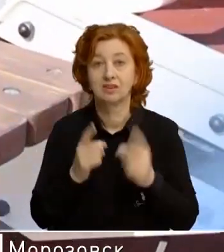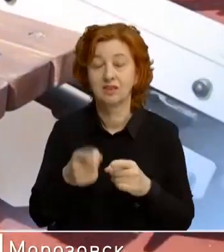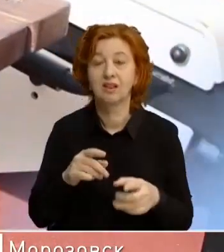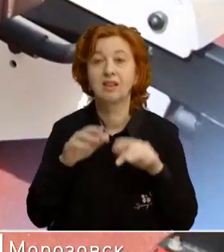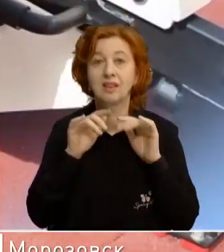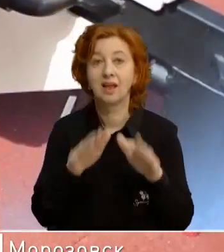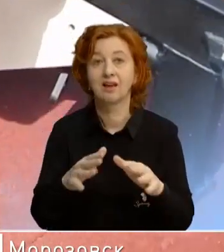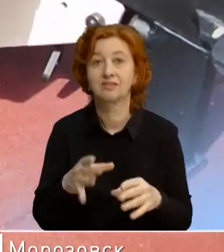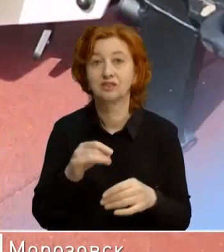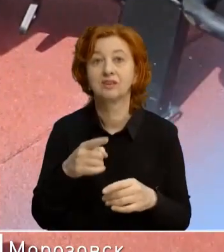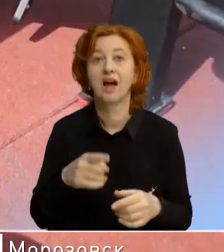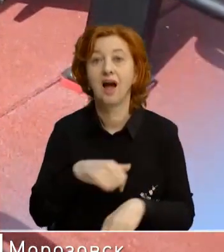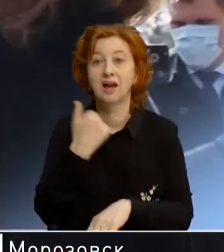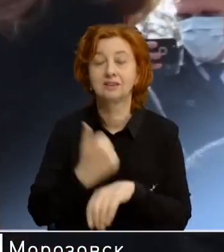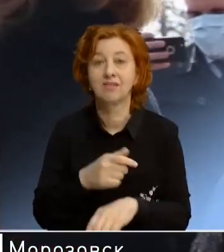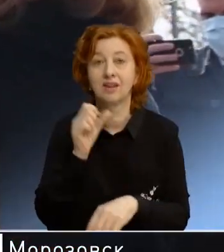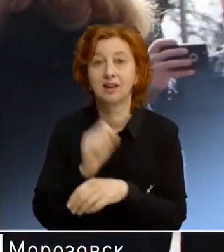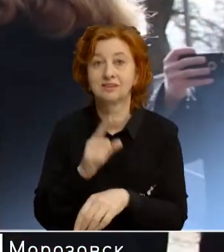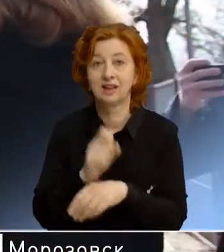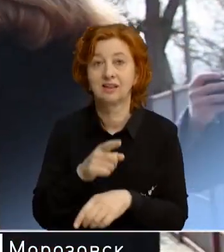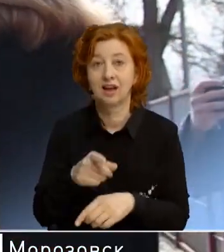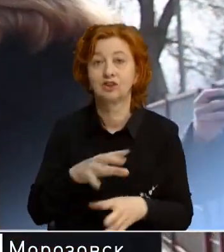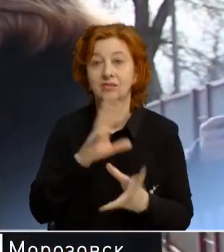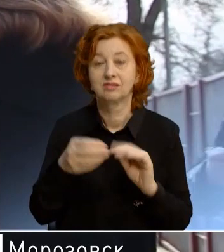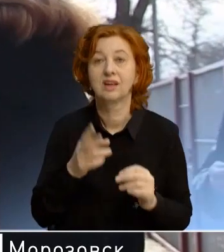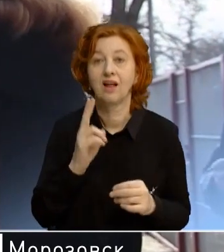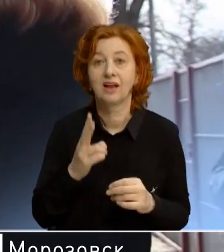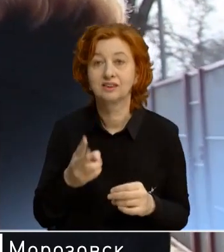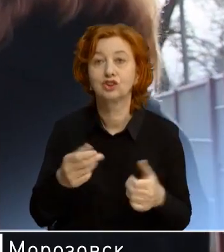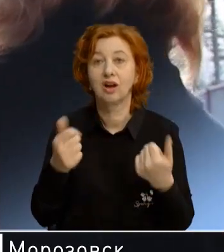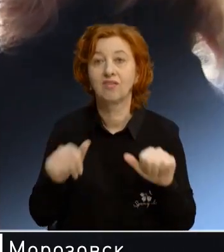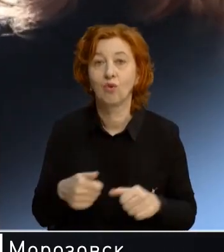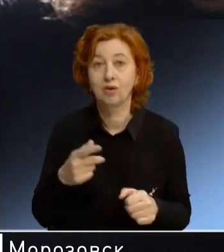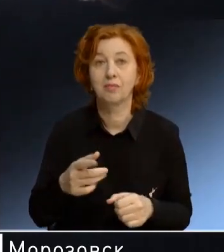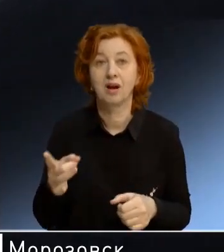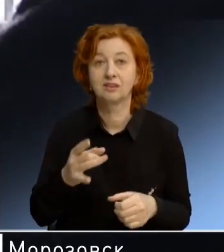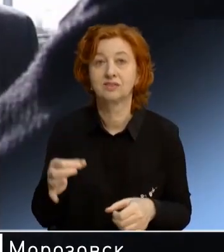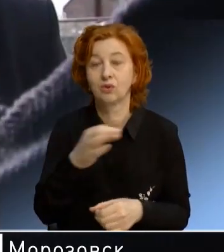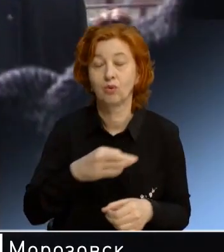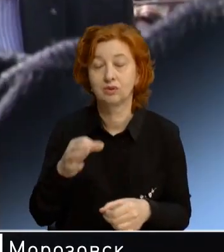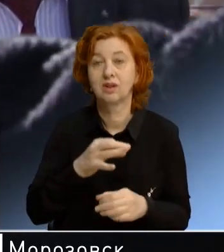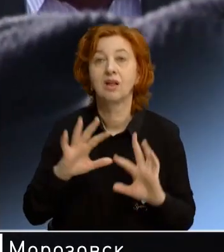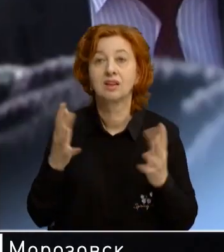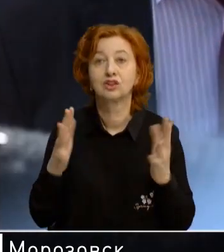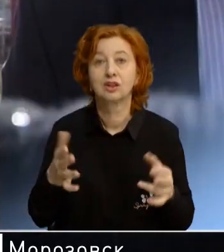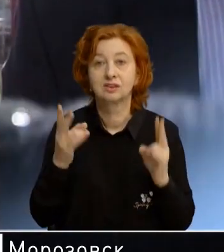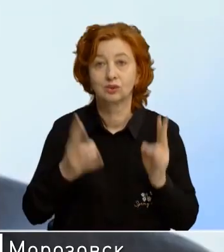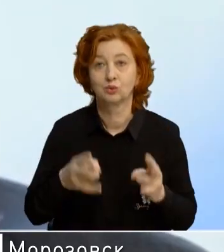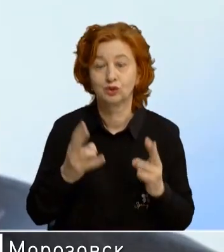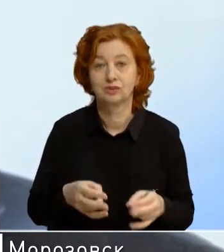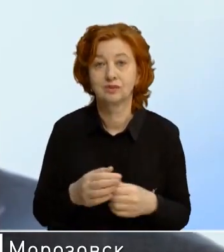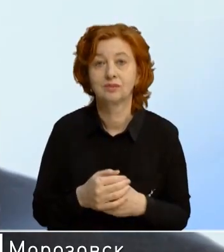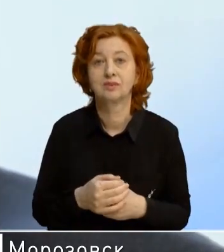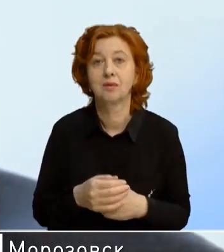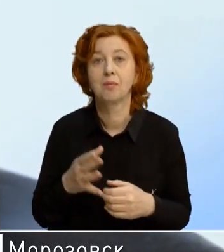лет. Основная задача нововведений – укрепление физической формы юных жителей региона и профилактика несчастных случаев на воде.